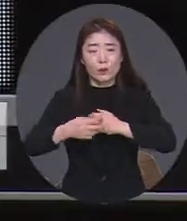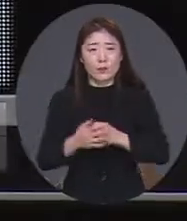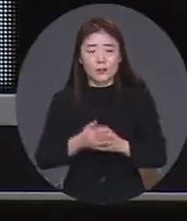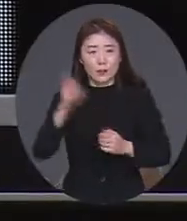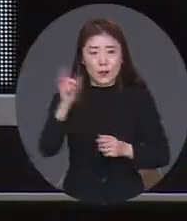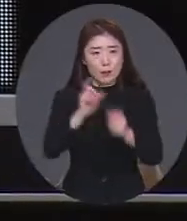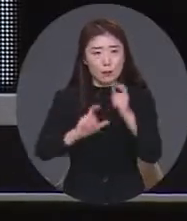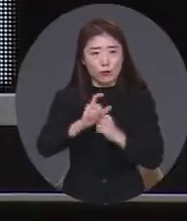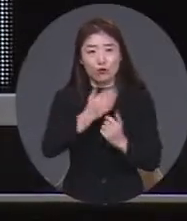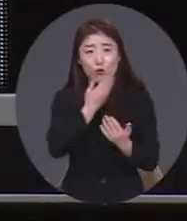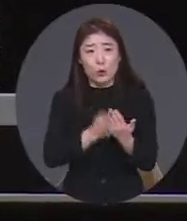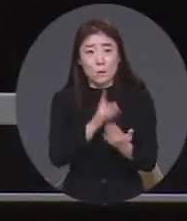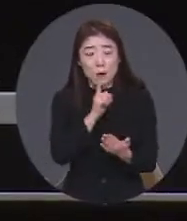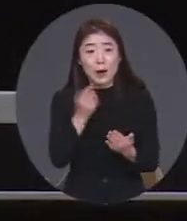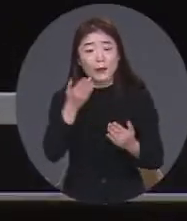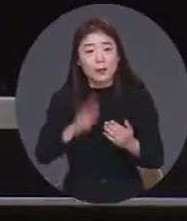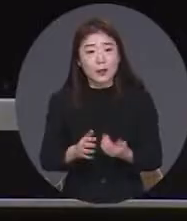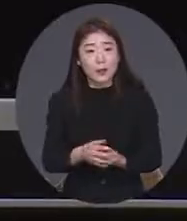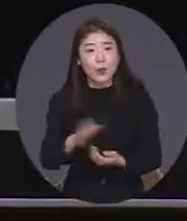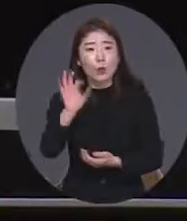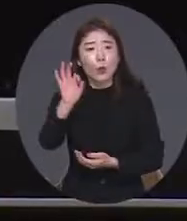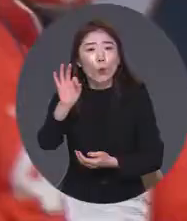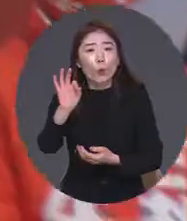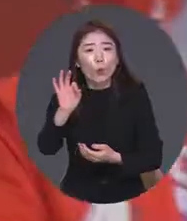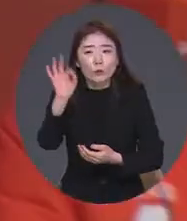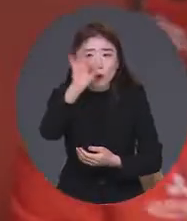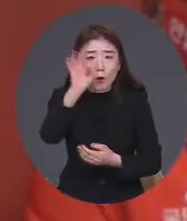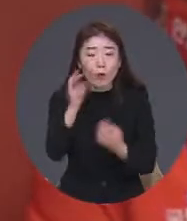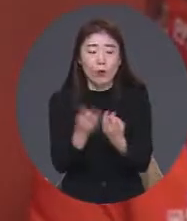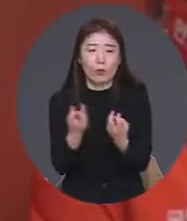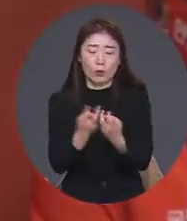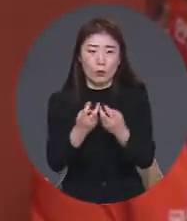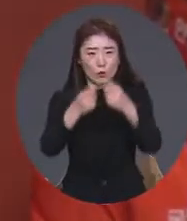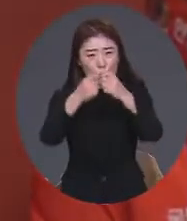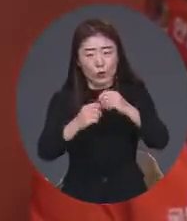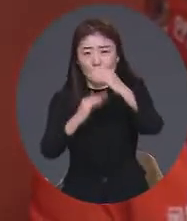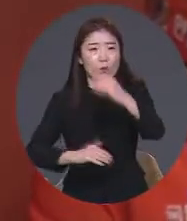실행 방안은 구체성이 떨어진다는 평가가 나옵니다. MBC 뉴스 이준석입니다.